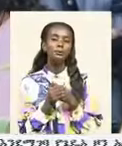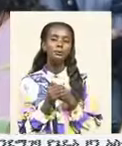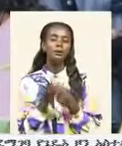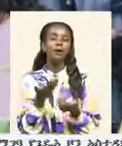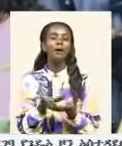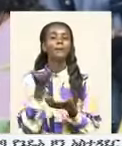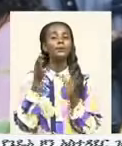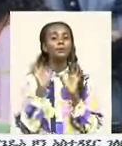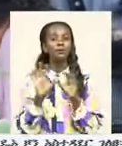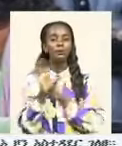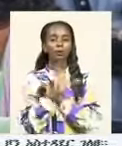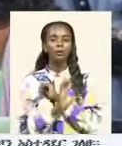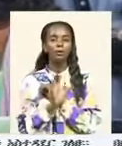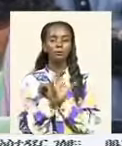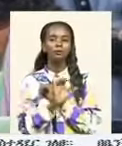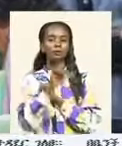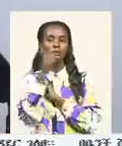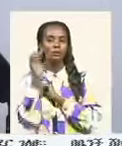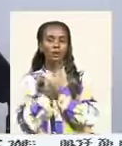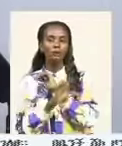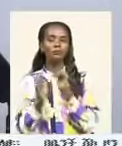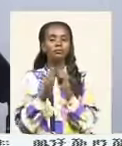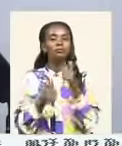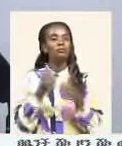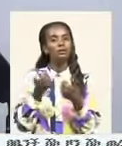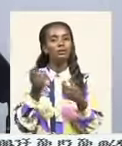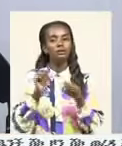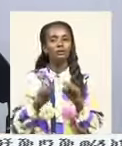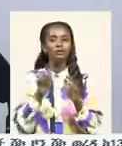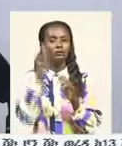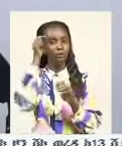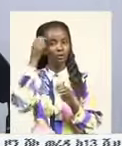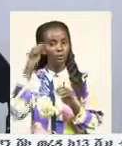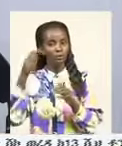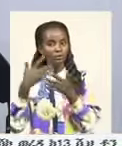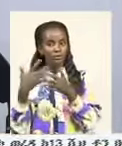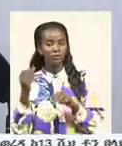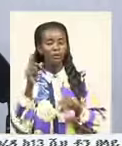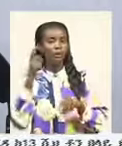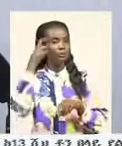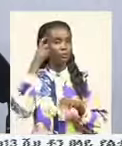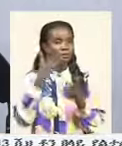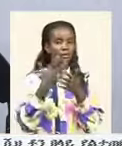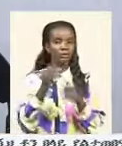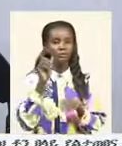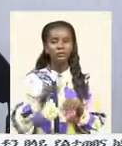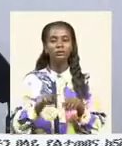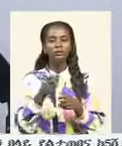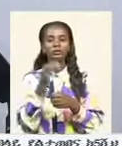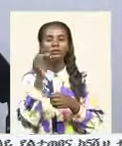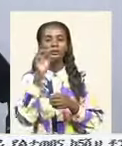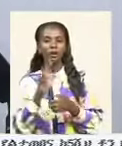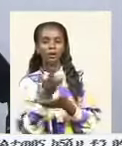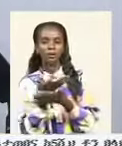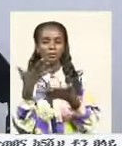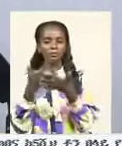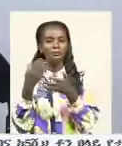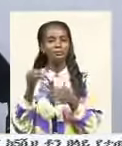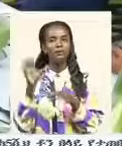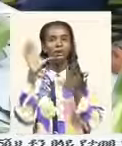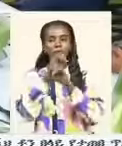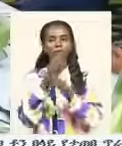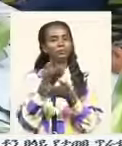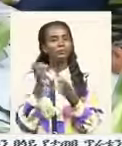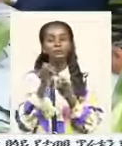ሀብት የሌለው ሀገር ከሌሎች ሀገሮች ጋር ሊወዳደር አይችልም። ቴክኖሎጂ ሊገዛ አይችልም። እውቀት ሊገዛ አይችልም። ጥሬ ዕቃ ሊገዛ አይችልም። ያለቀለት ምርት ሊገዛ አይችልም።